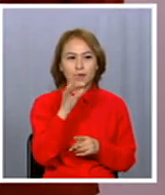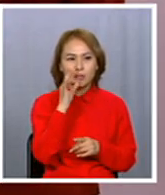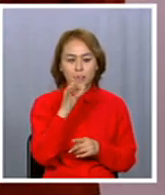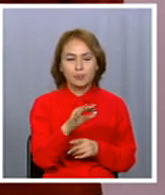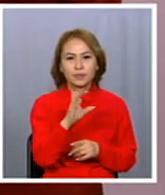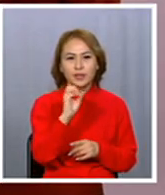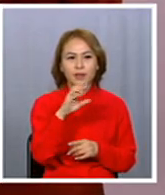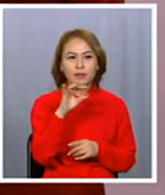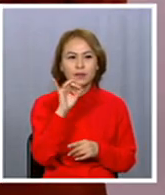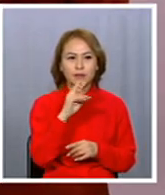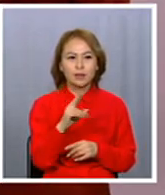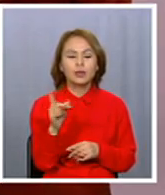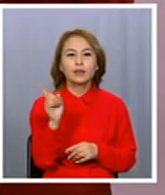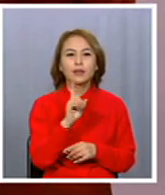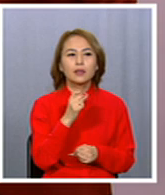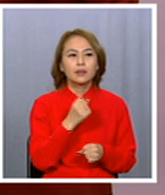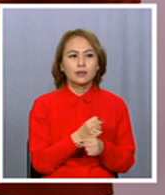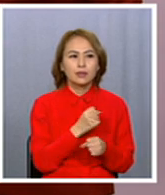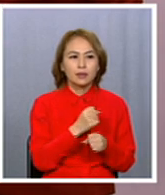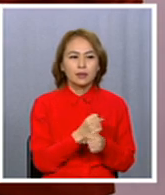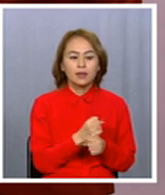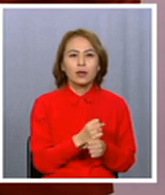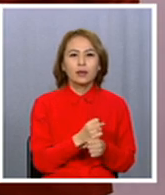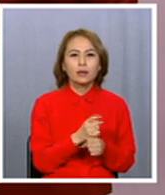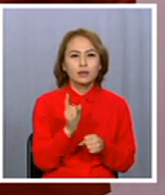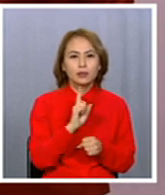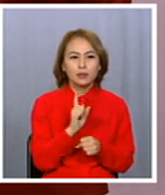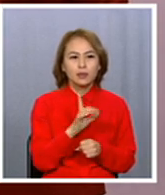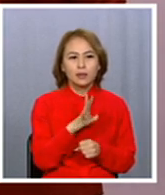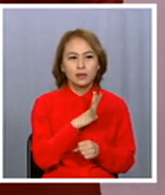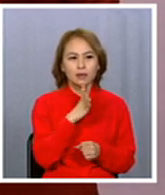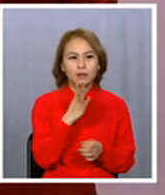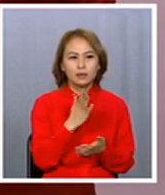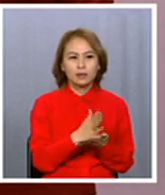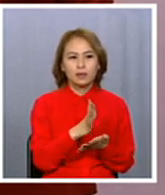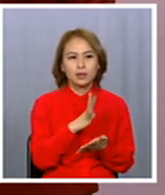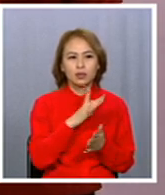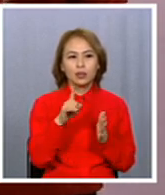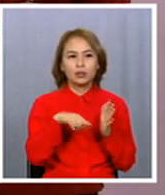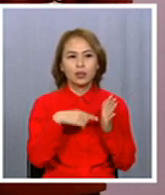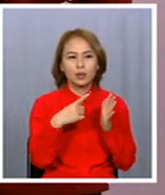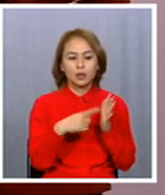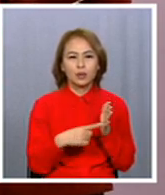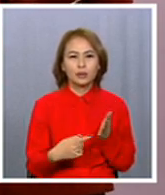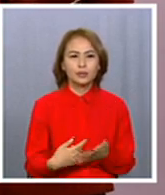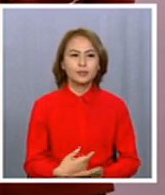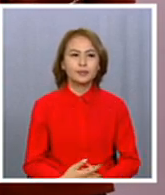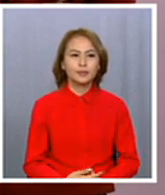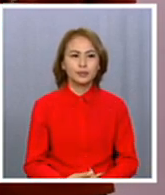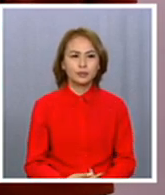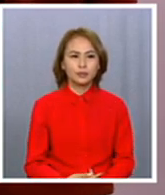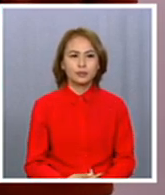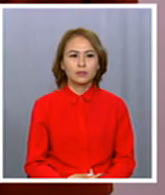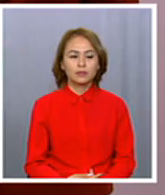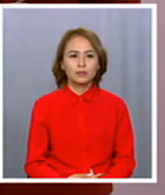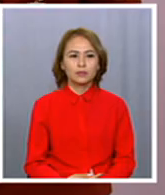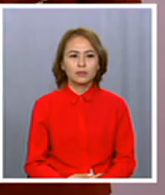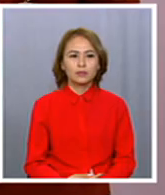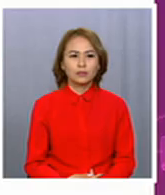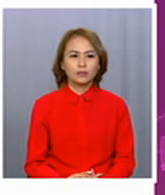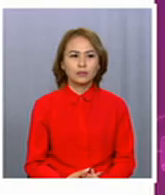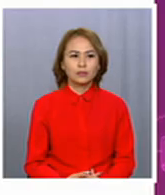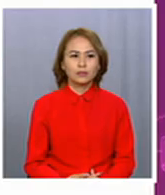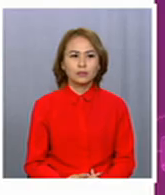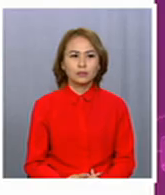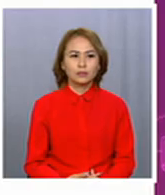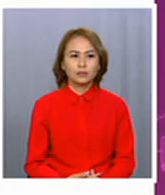дейміз. Етістіктерге не істеді, қайтты, не қылды деген сұрақтар қойылады. Ендеше тапсырмалар